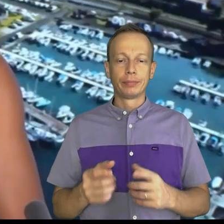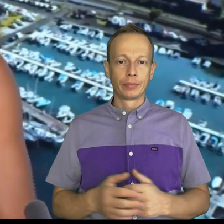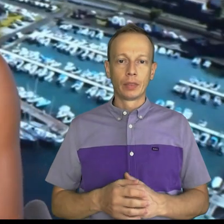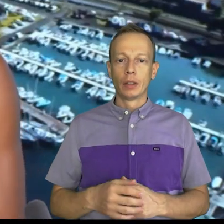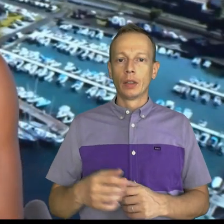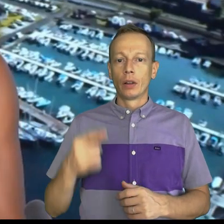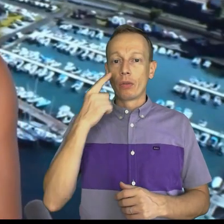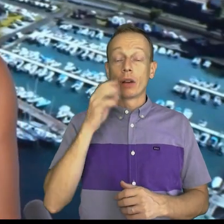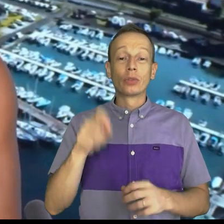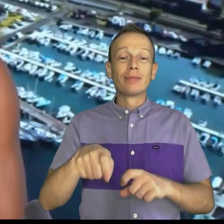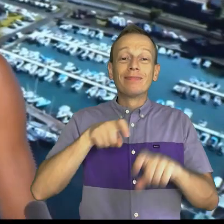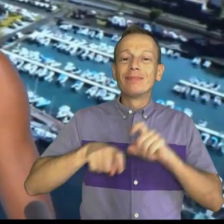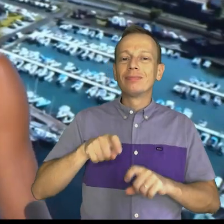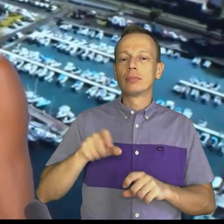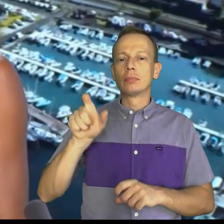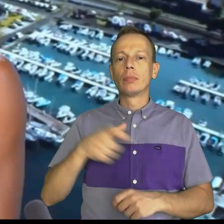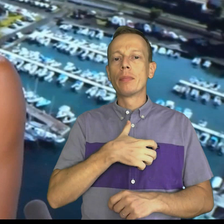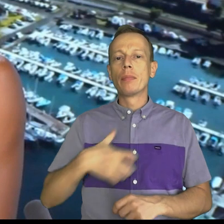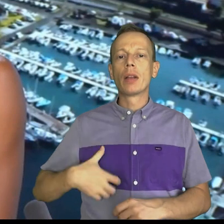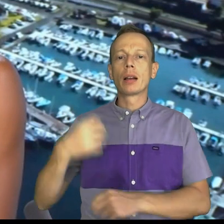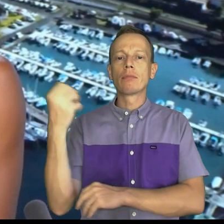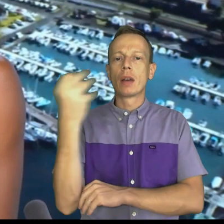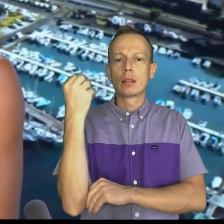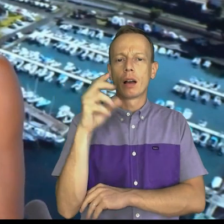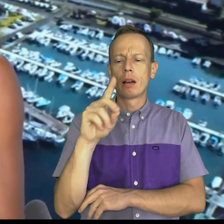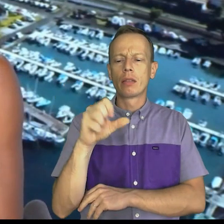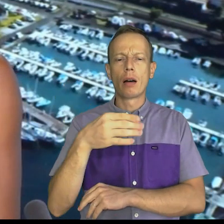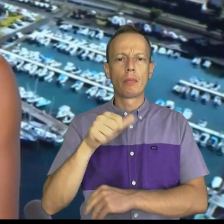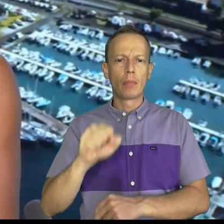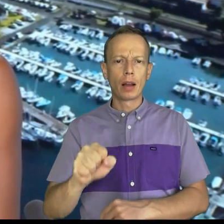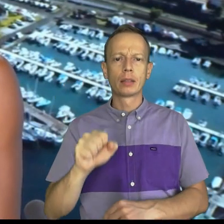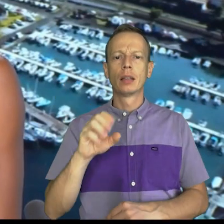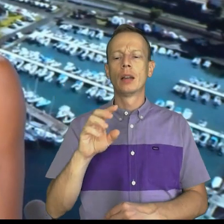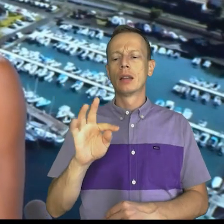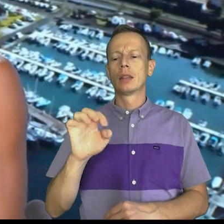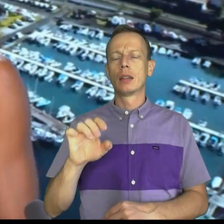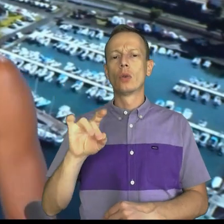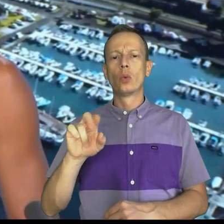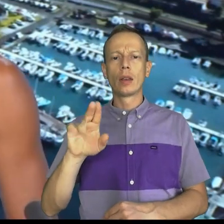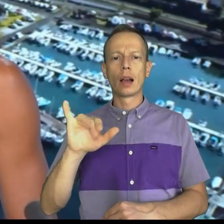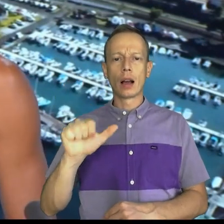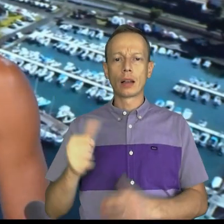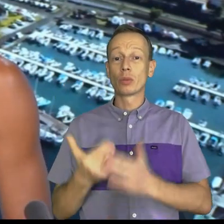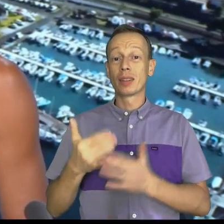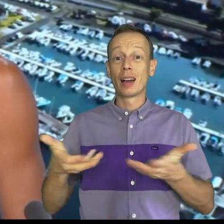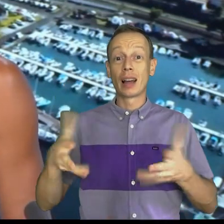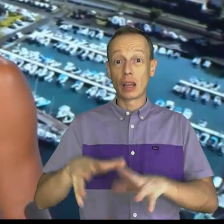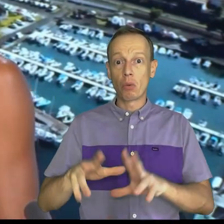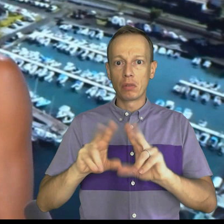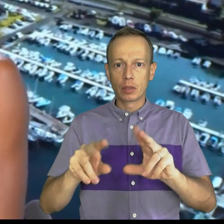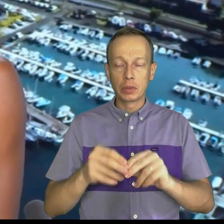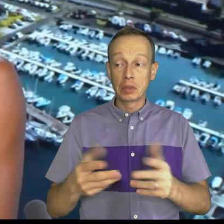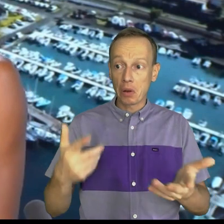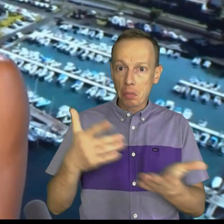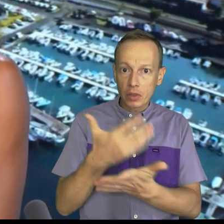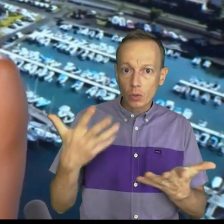Voilà, avant d'aller un peu plus loin, nous allons retrouver Damas Tehwira, qui, je vous le disais, était en réunion de crise ce matin.